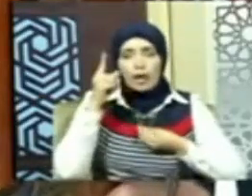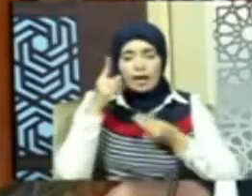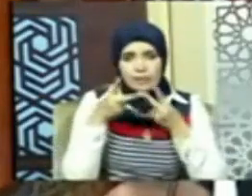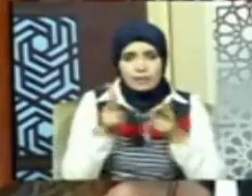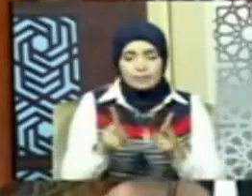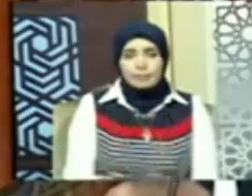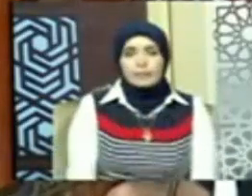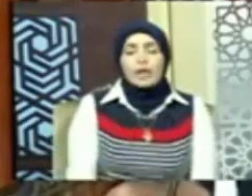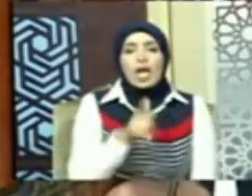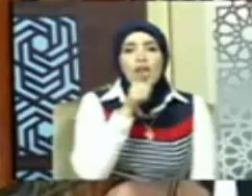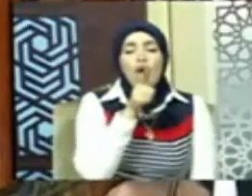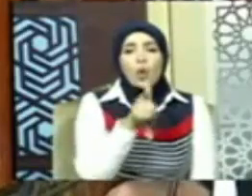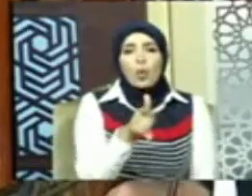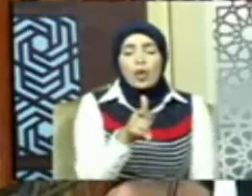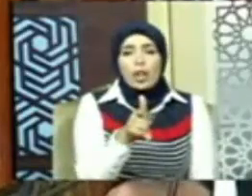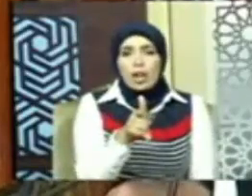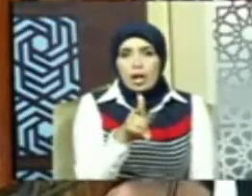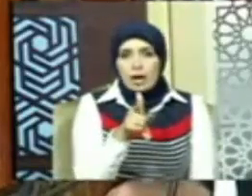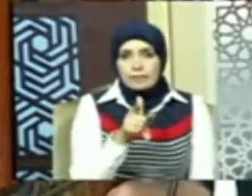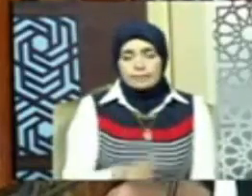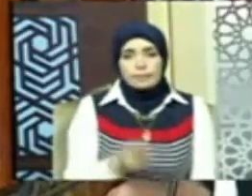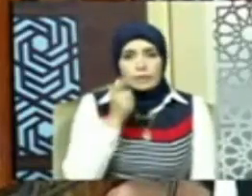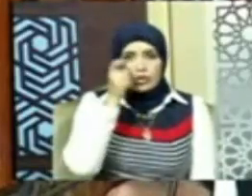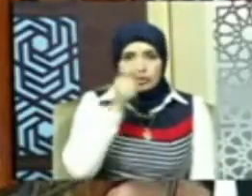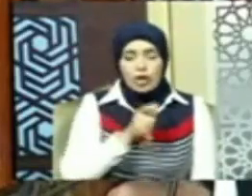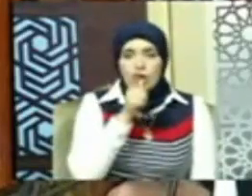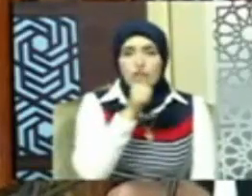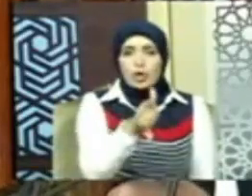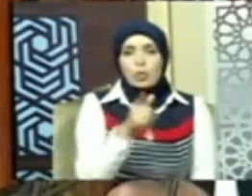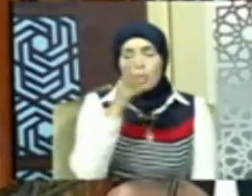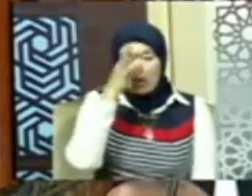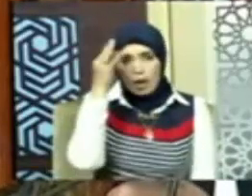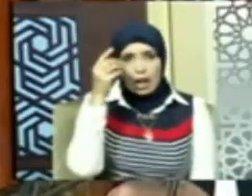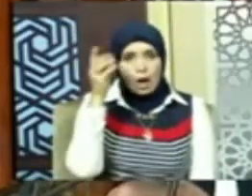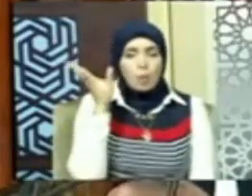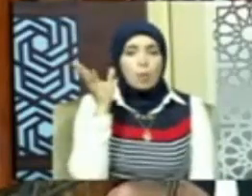يقول: يقولون لي فيك انقباض وإنما،